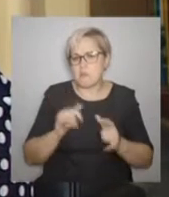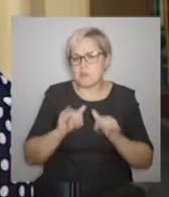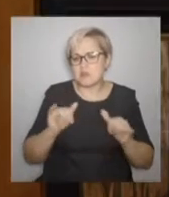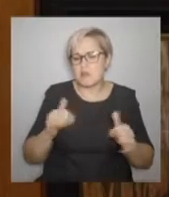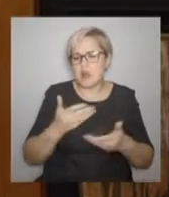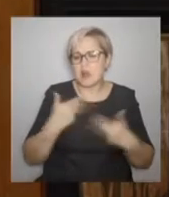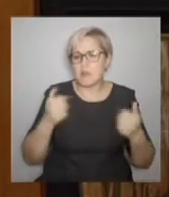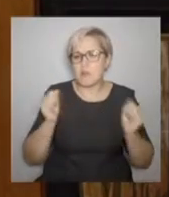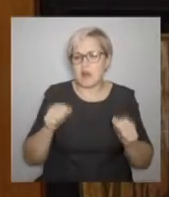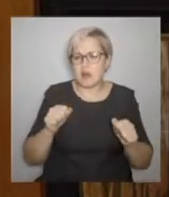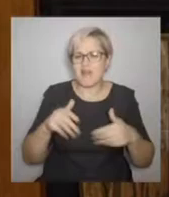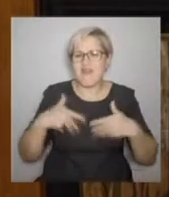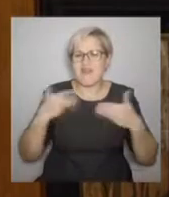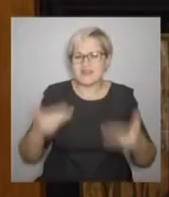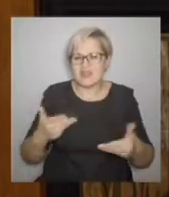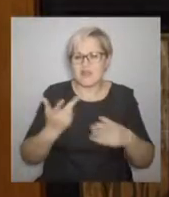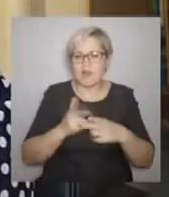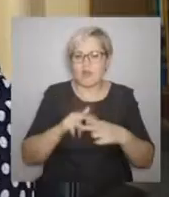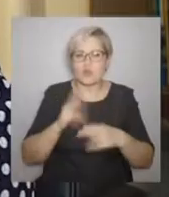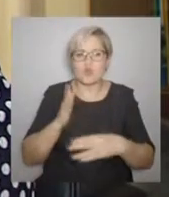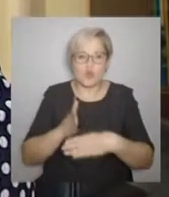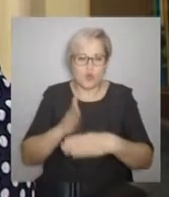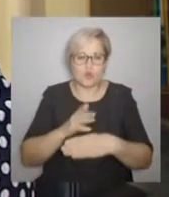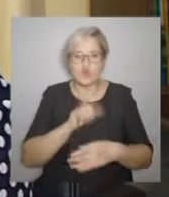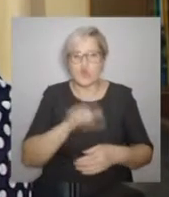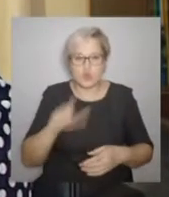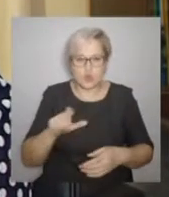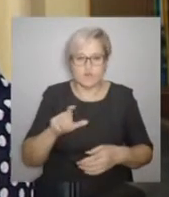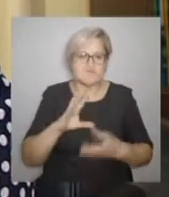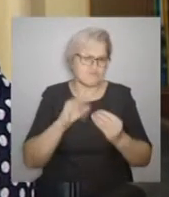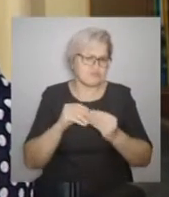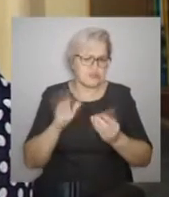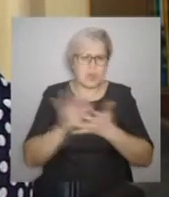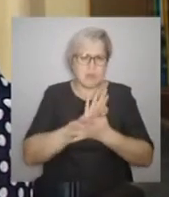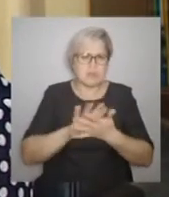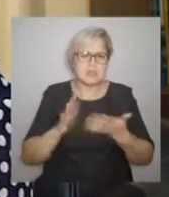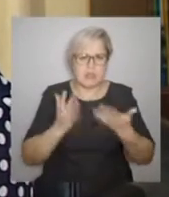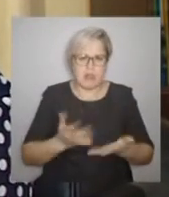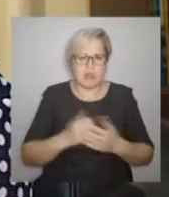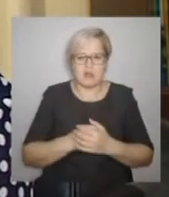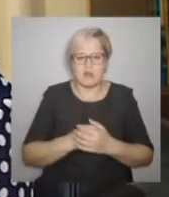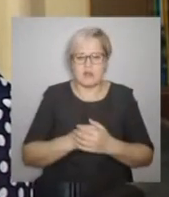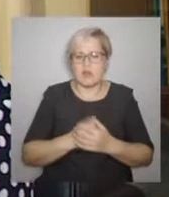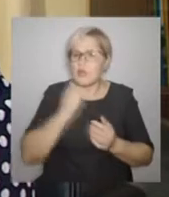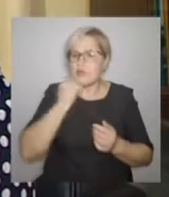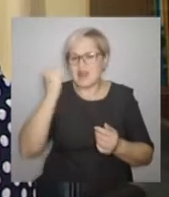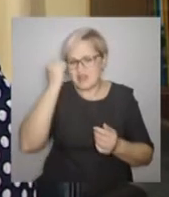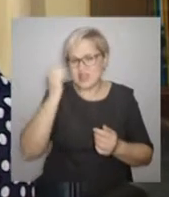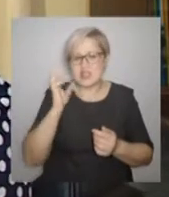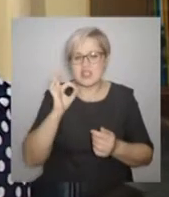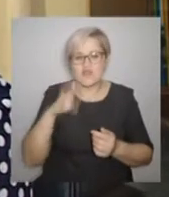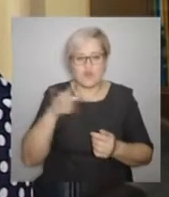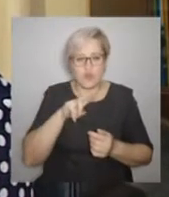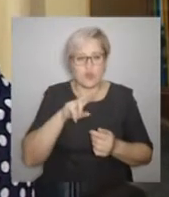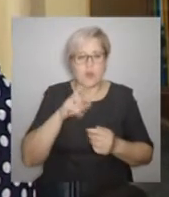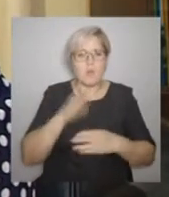Вот вы говорите во множественном числе. Мы – это я, как руководитель, и люди, которые